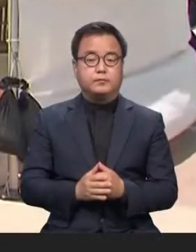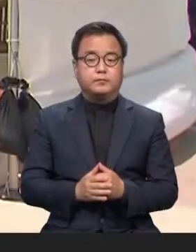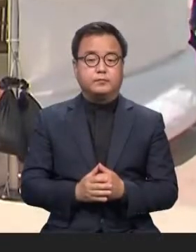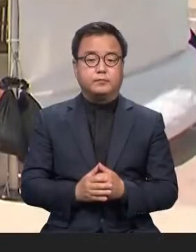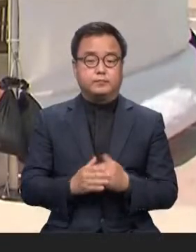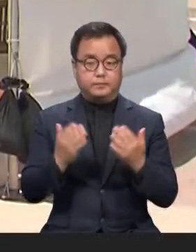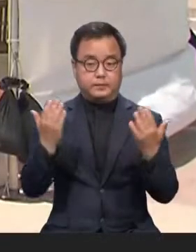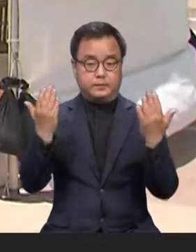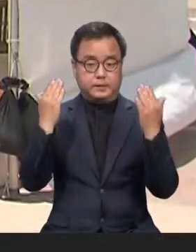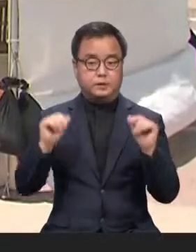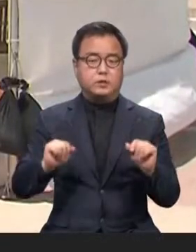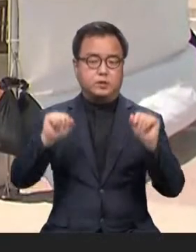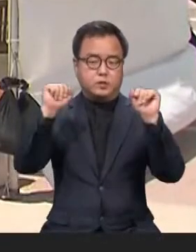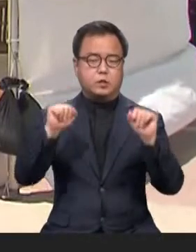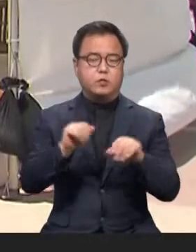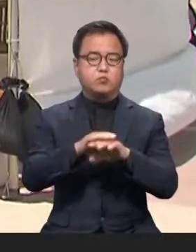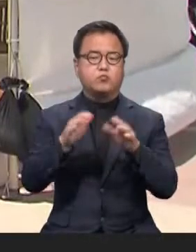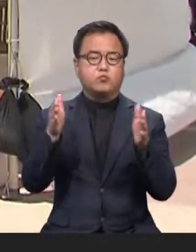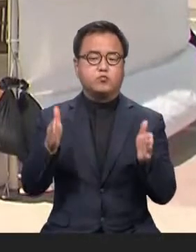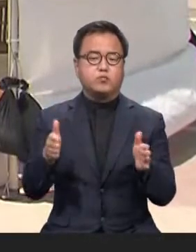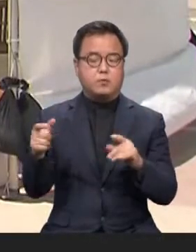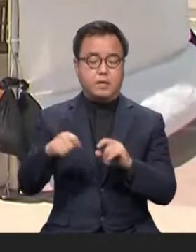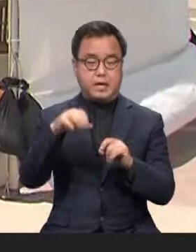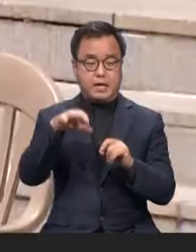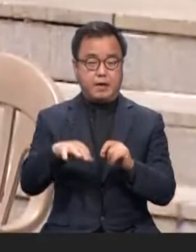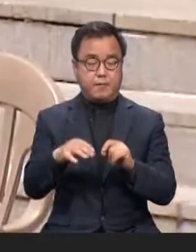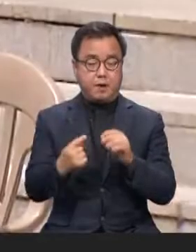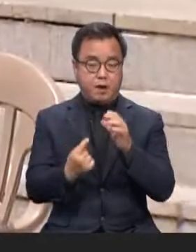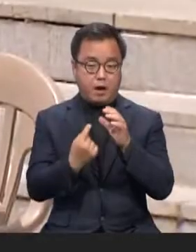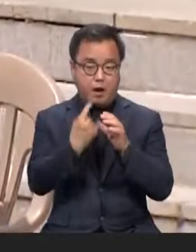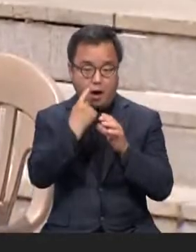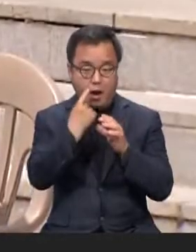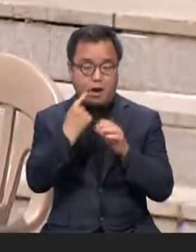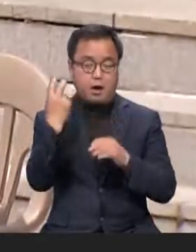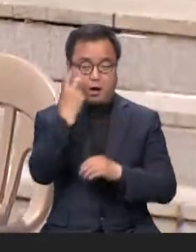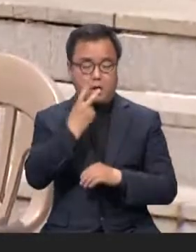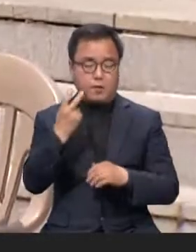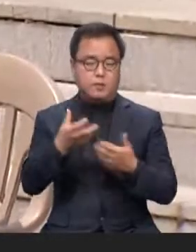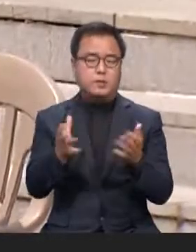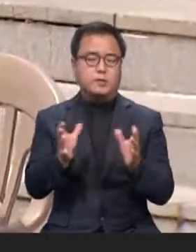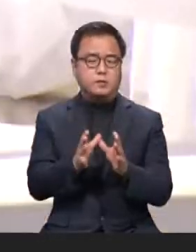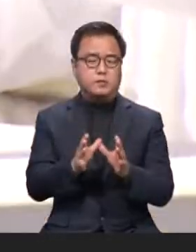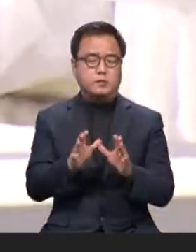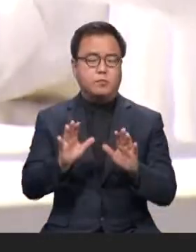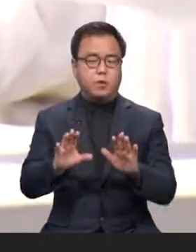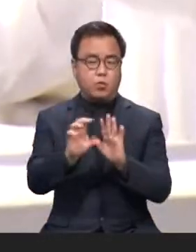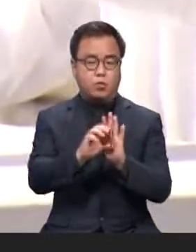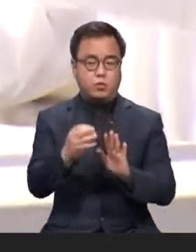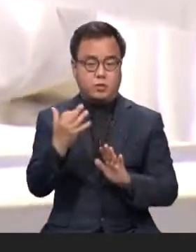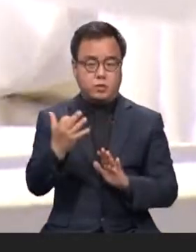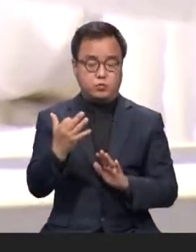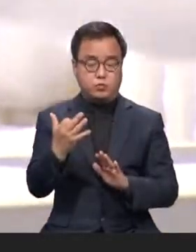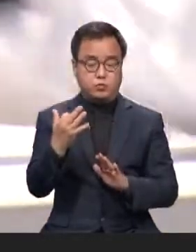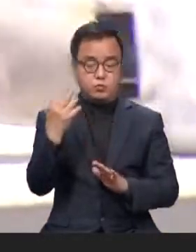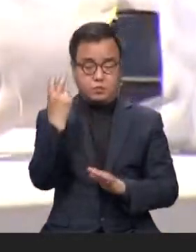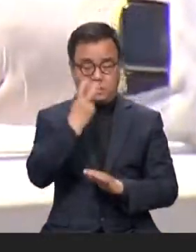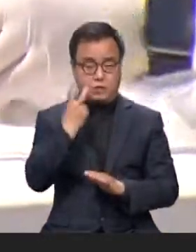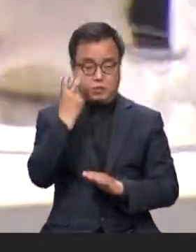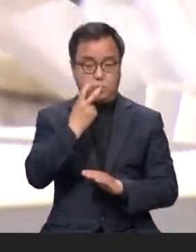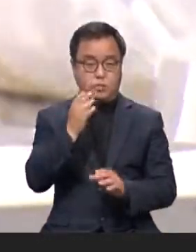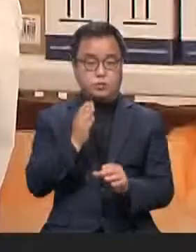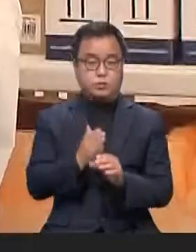학교 체육관 앞 공터에 들어선 검체 채취소. 방호복을 입은 의료진이 코로나19 진단 검사를 진행하고